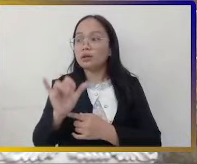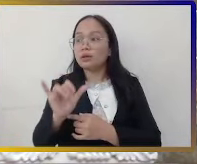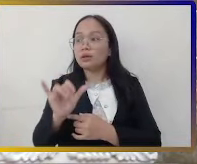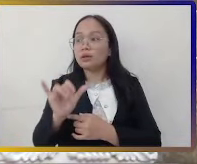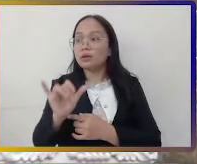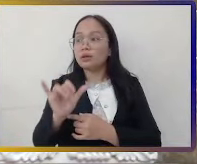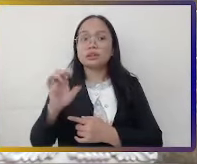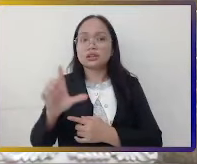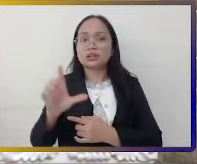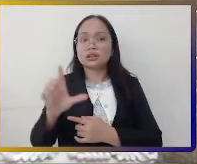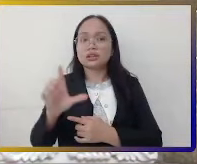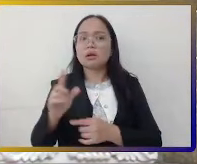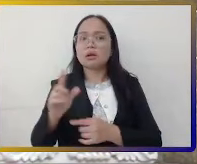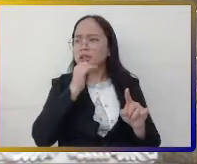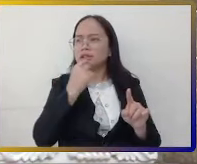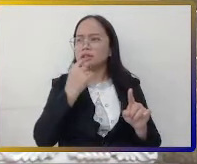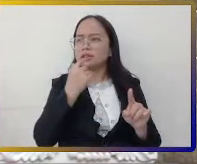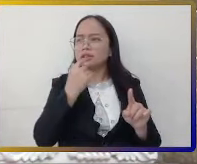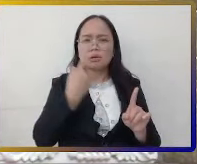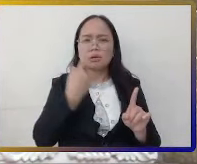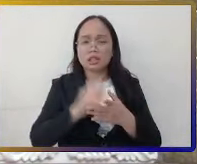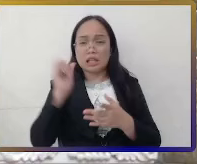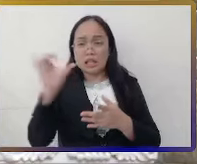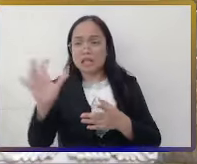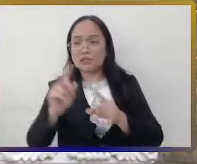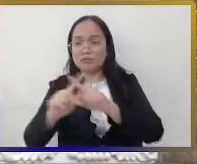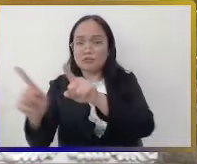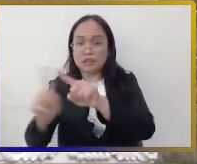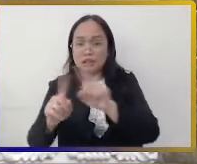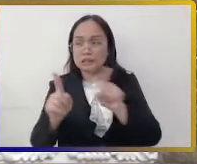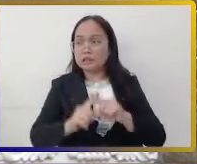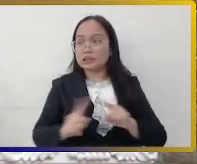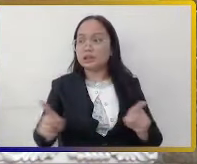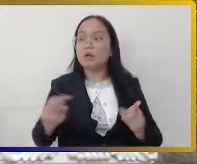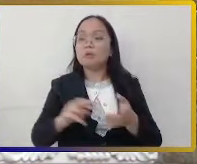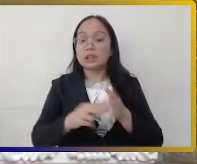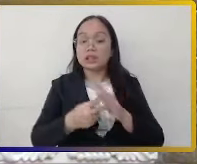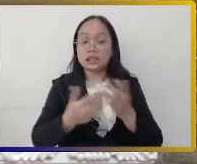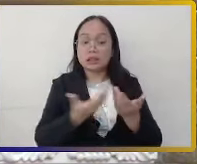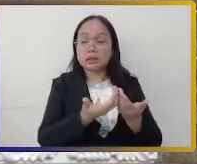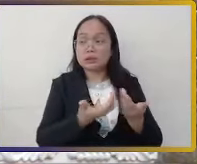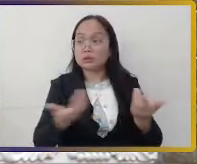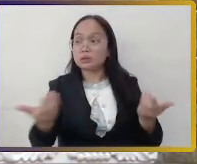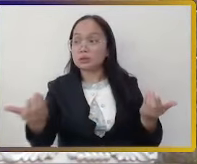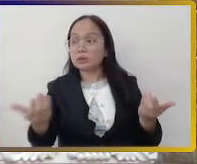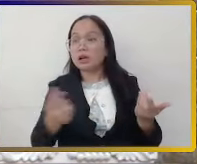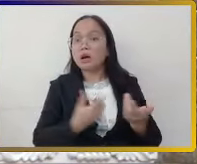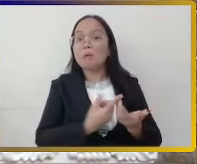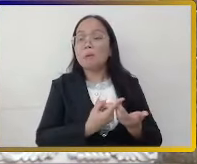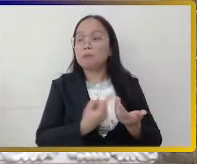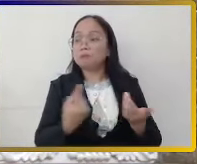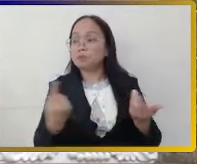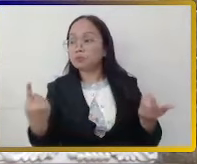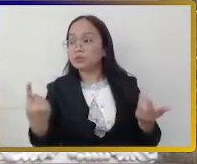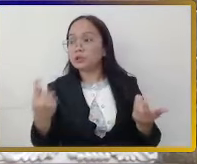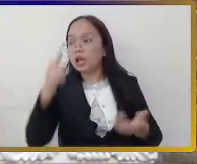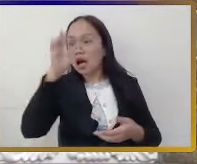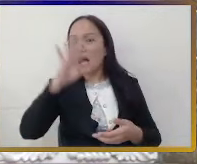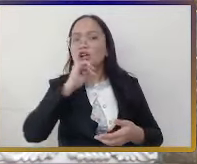isinasabi na wala silang kwenta. Iba nga lang ang gagawin mo. That's why God was so specific. He was